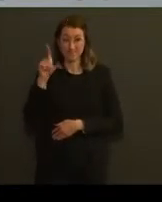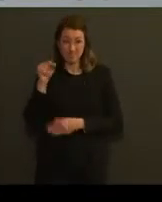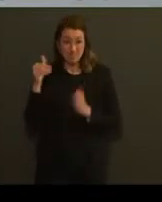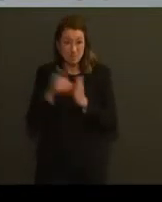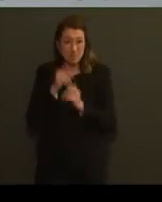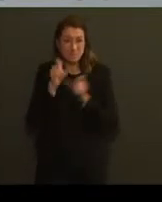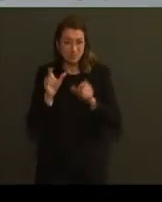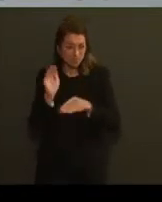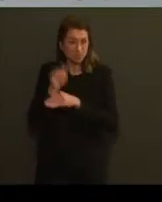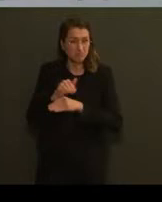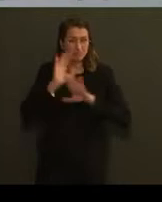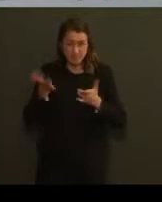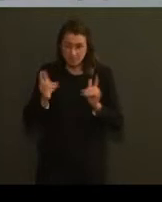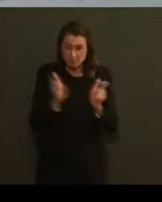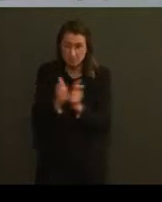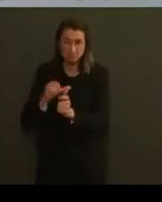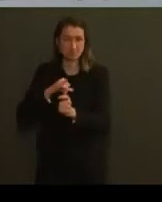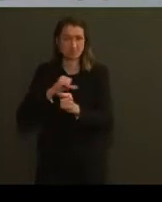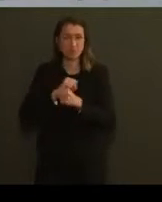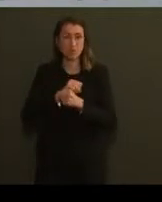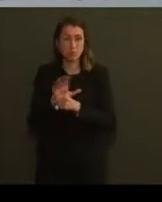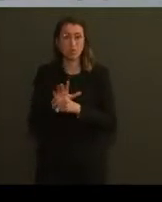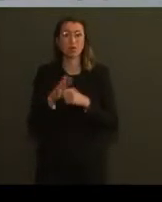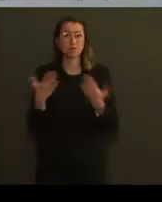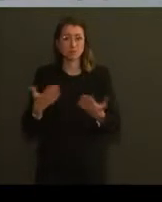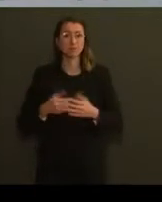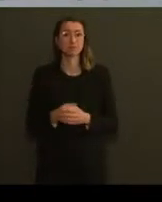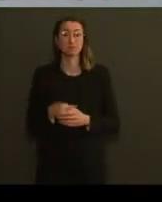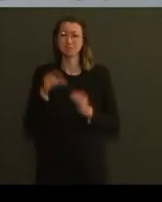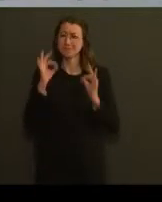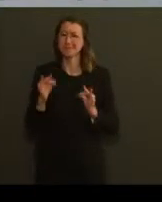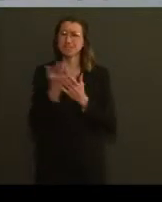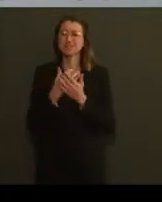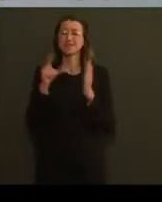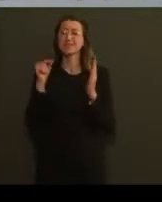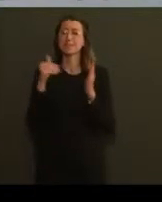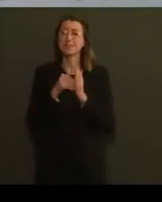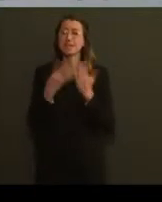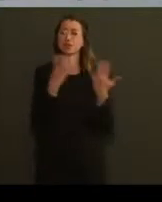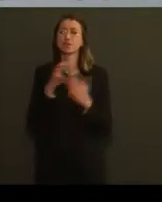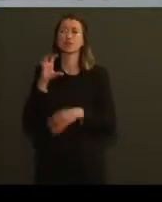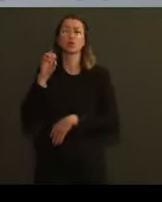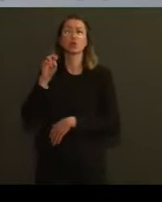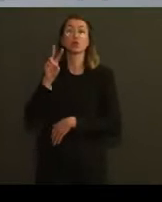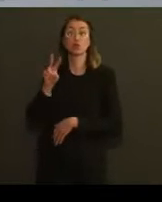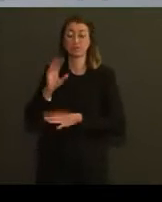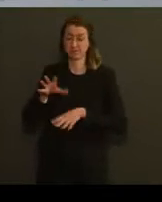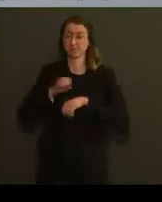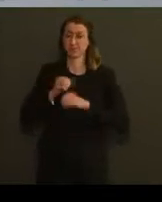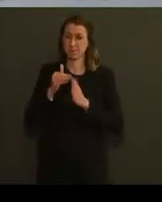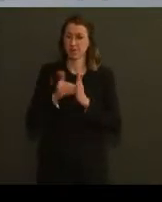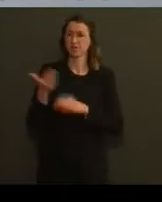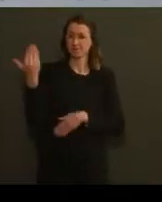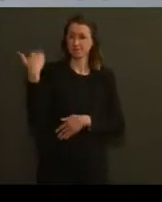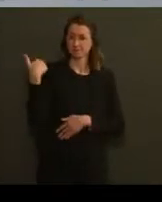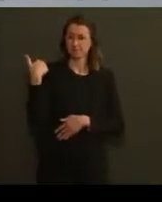10 932. Ceci nous amène à une moyenne, par rapport aux 7 derniers jours,